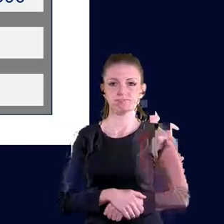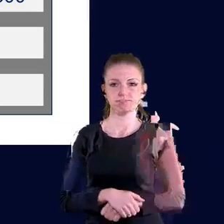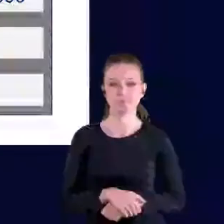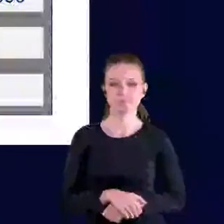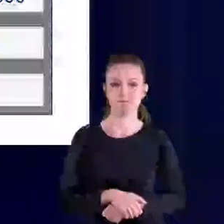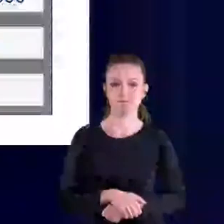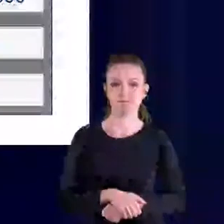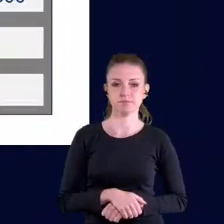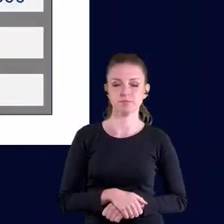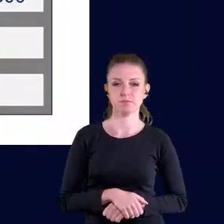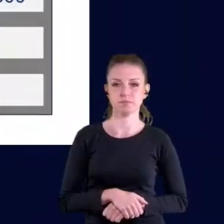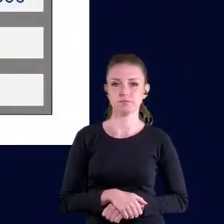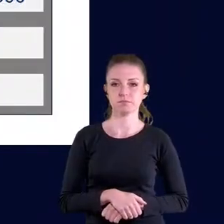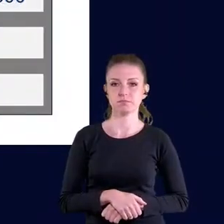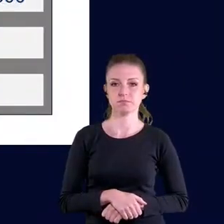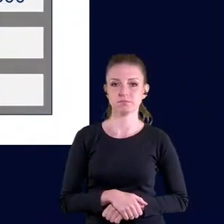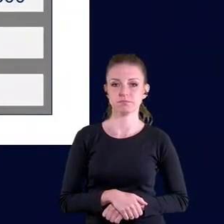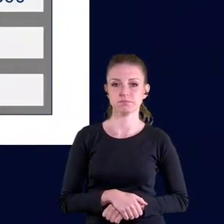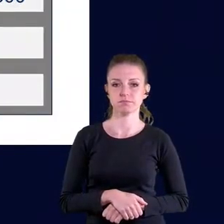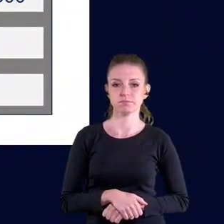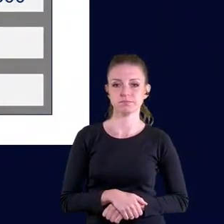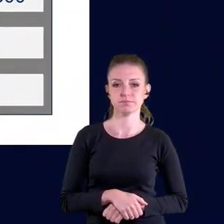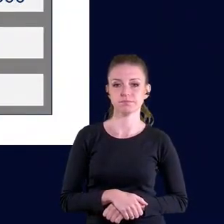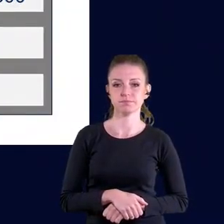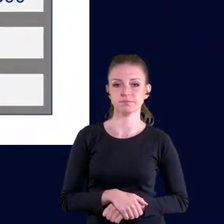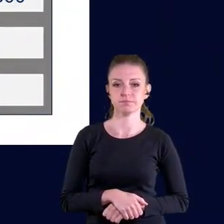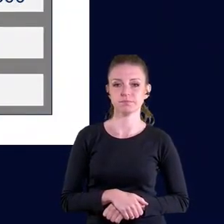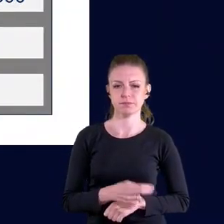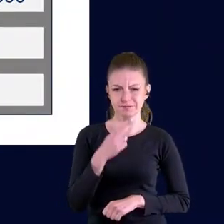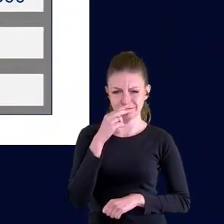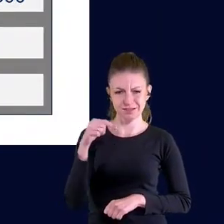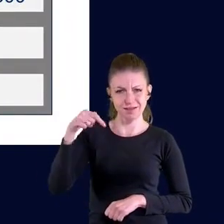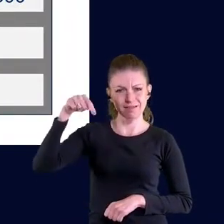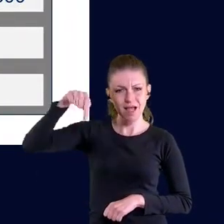podczas roku akademickiego Tomasza No i